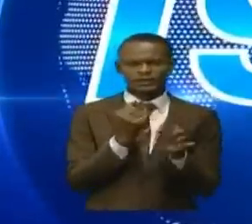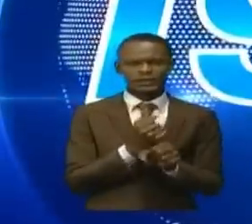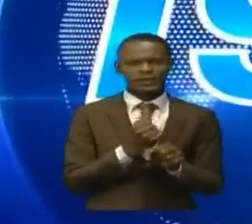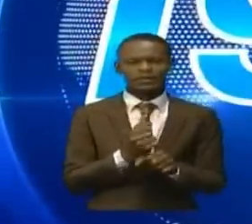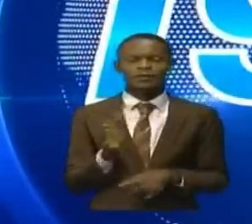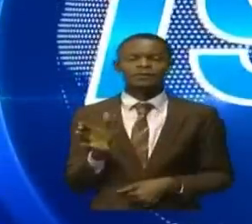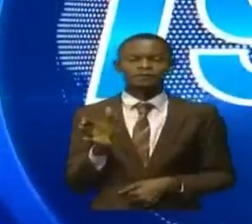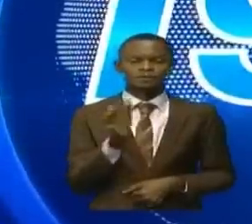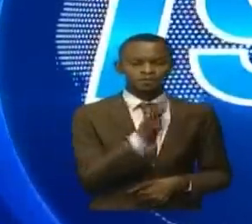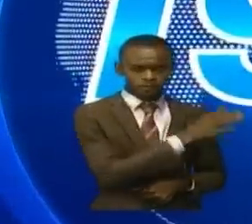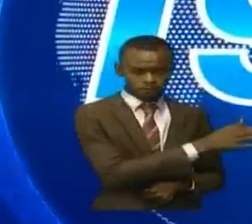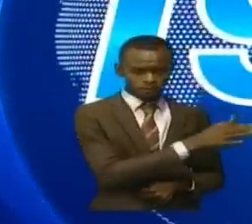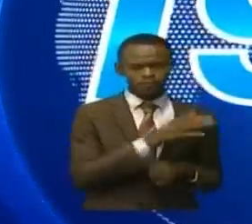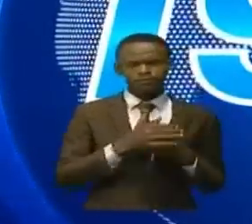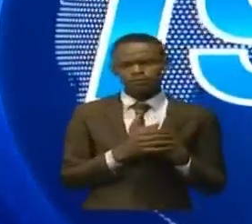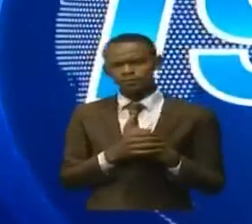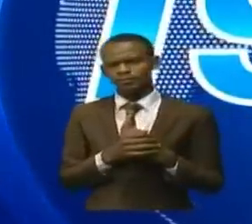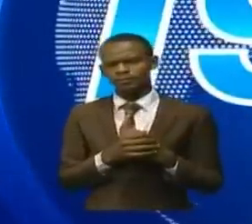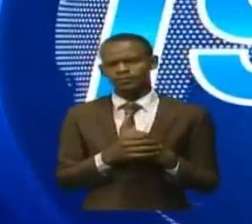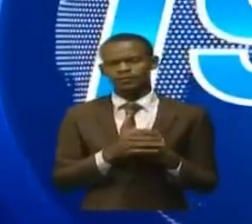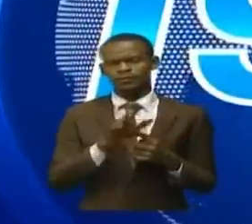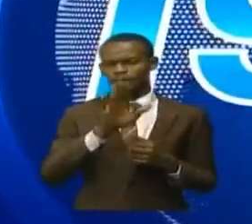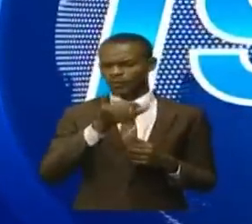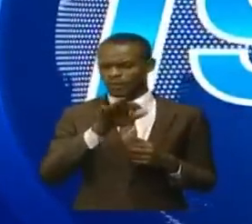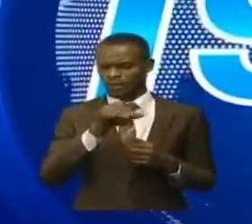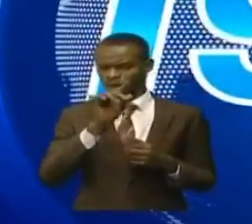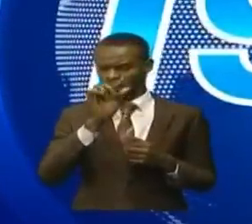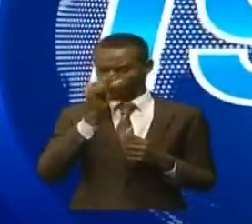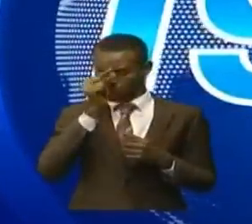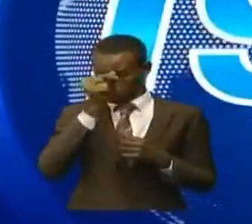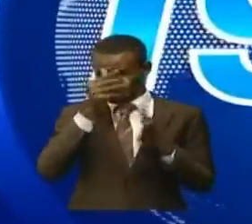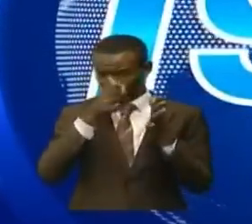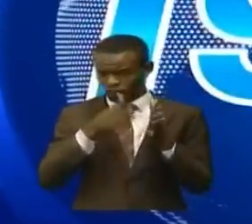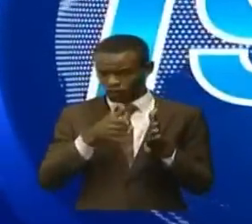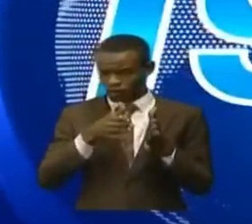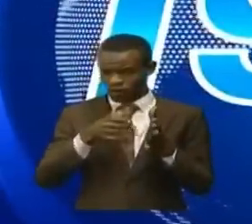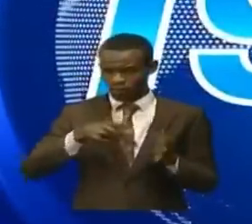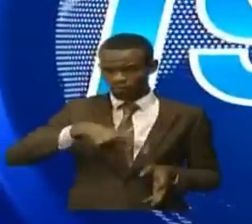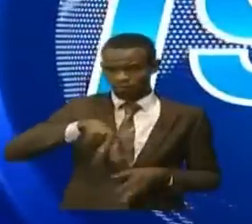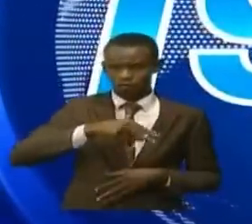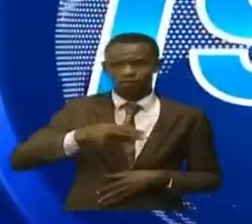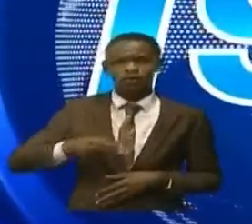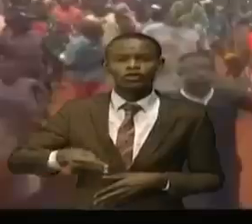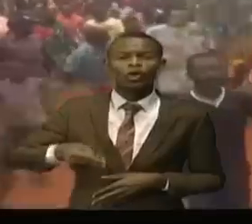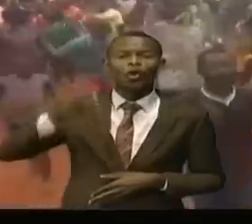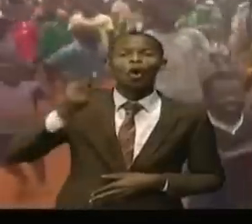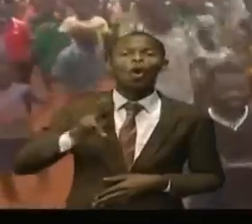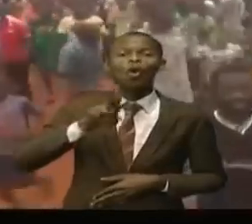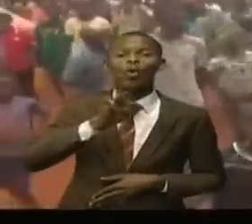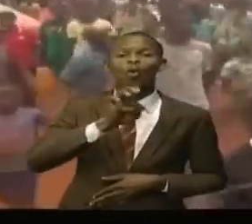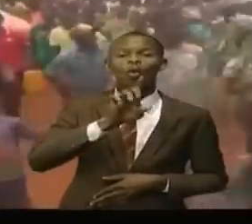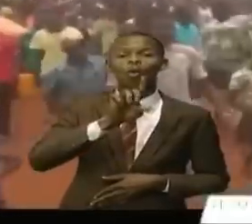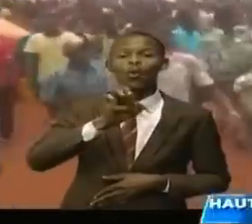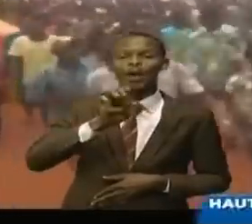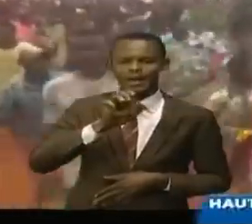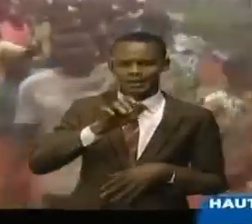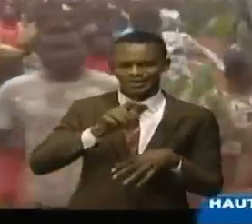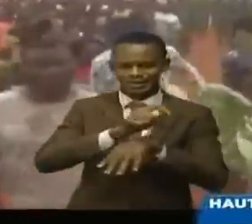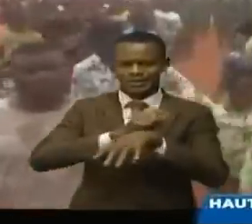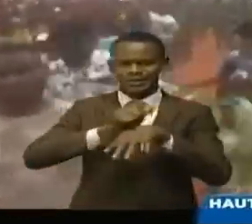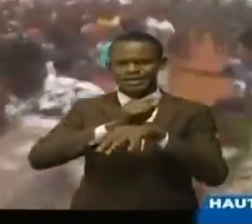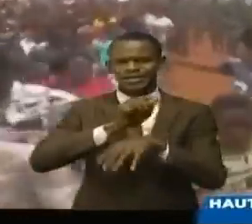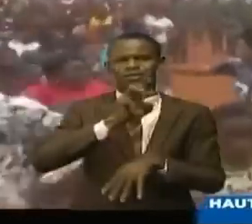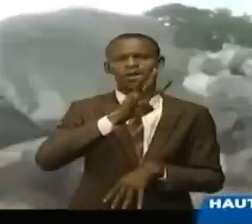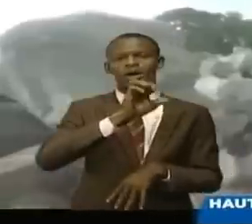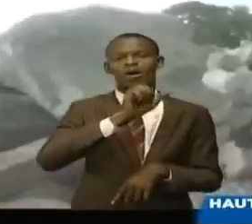Et voyez ce qu'a été la tournée du gouverneur du Haut-Uele à Wamba. Cette descente